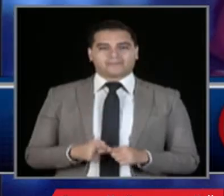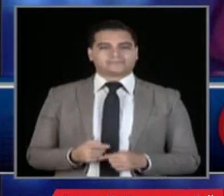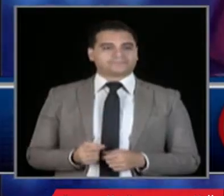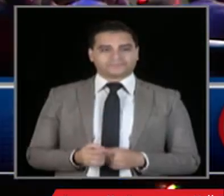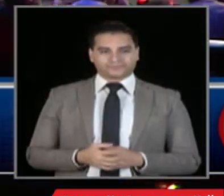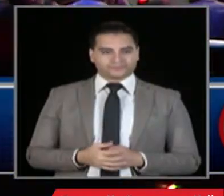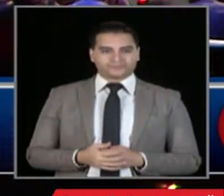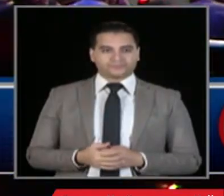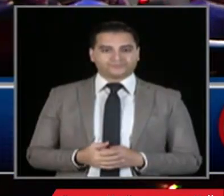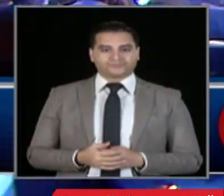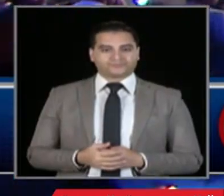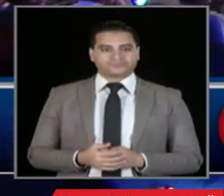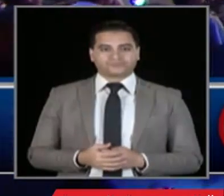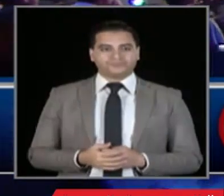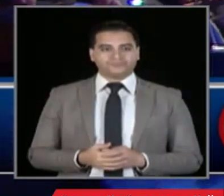خاطئة.